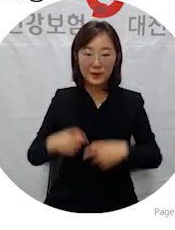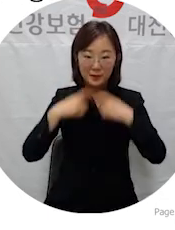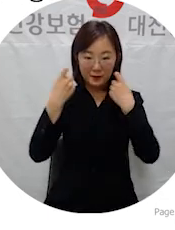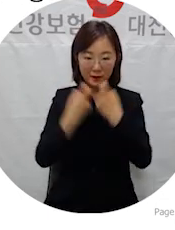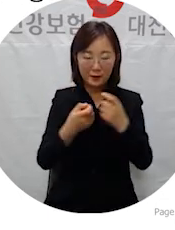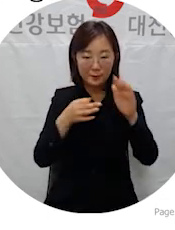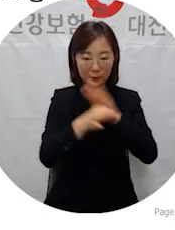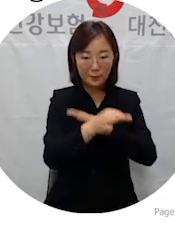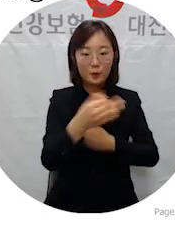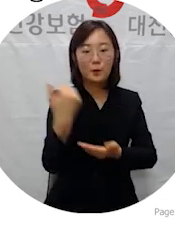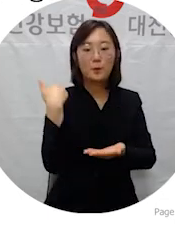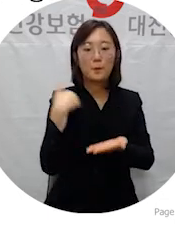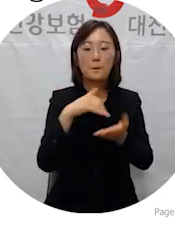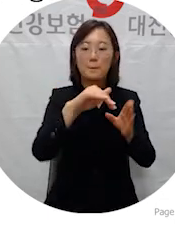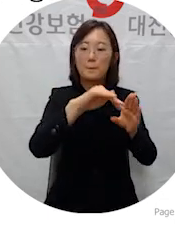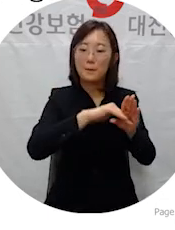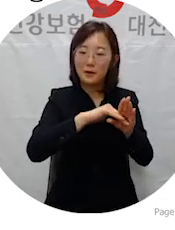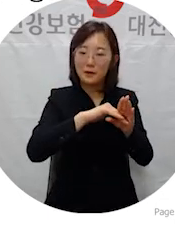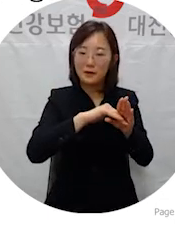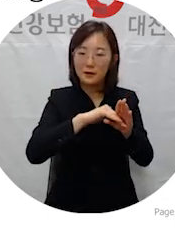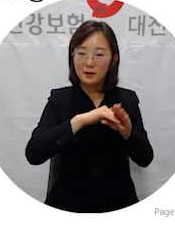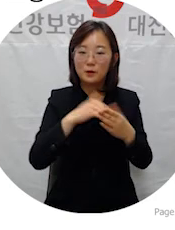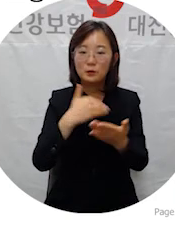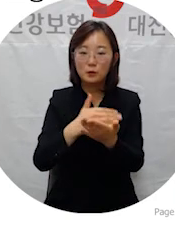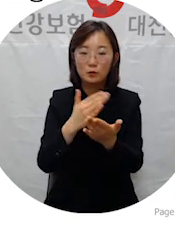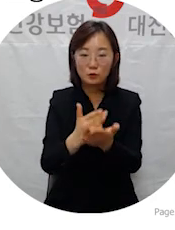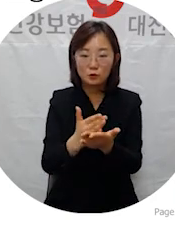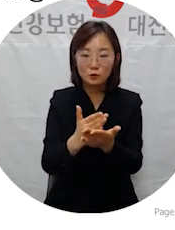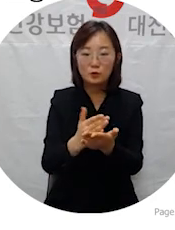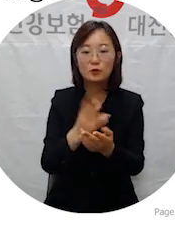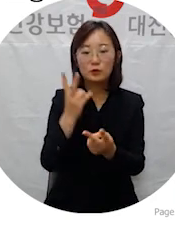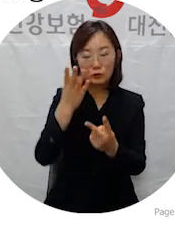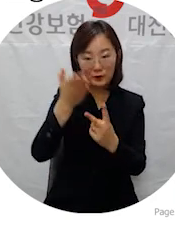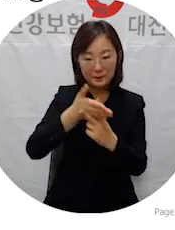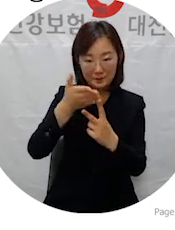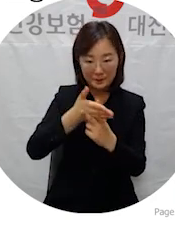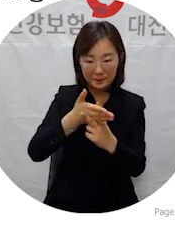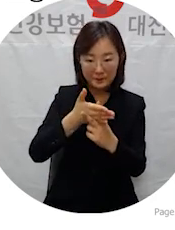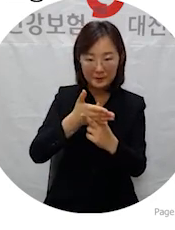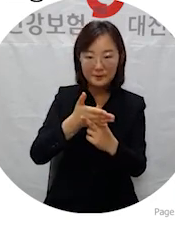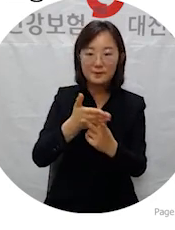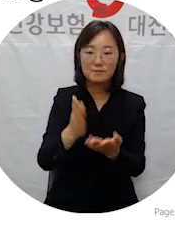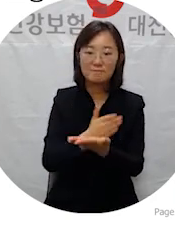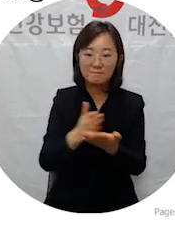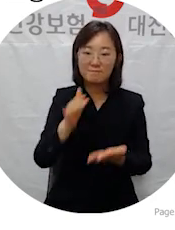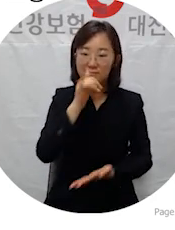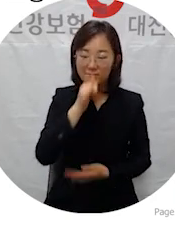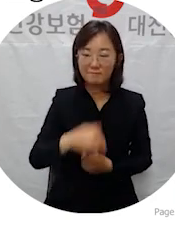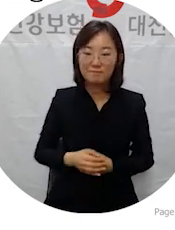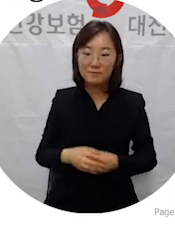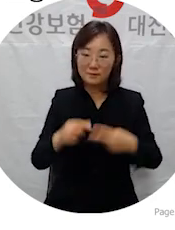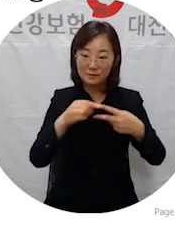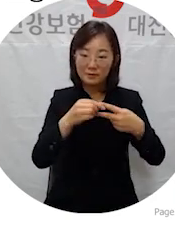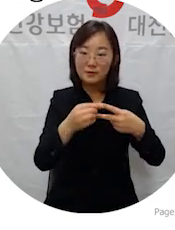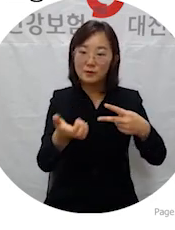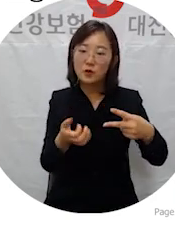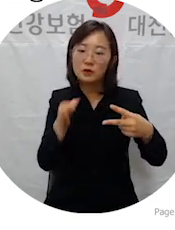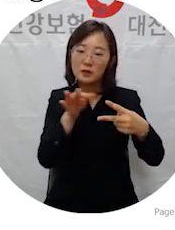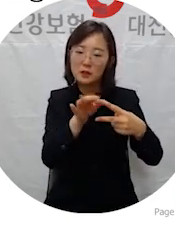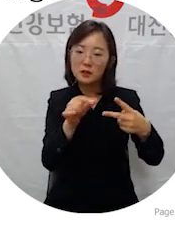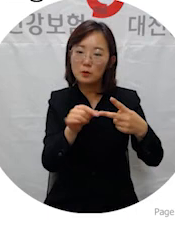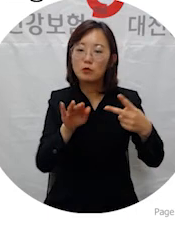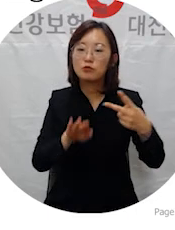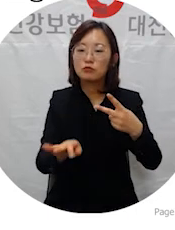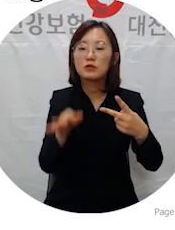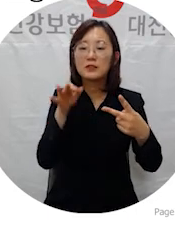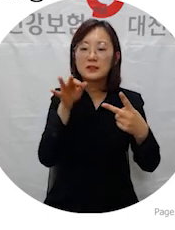위해 시행하고 있는 제도입니다. 본인 부담 상한제는 사전급여와 사후 환급으로 구분하여